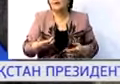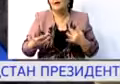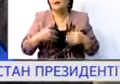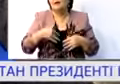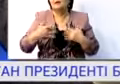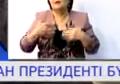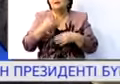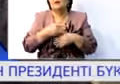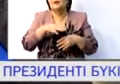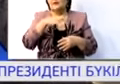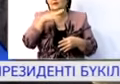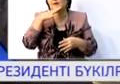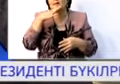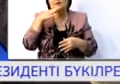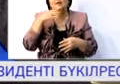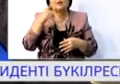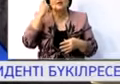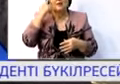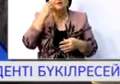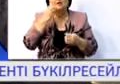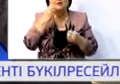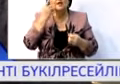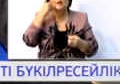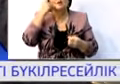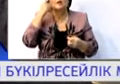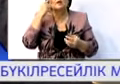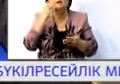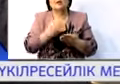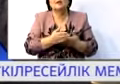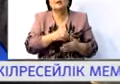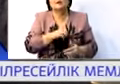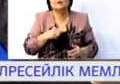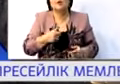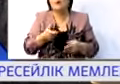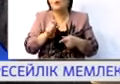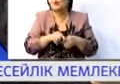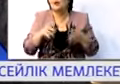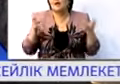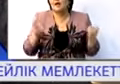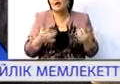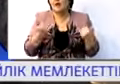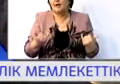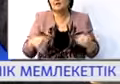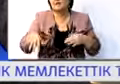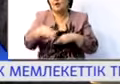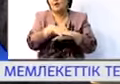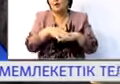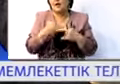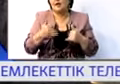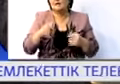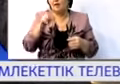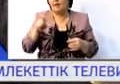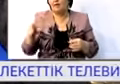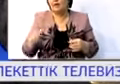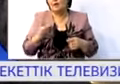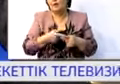біраз нәрсені үйреніп, біраз нәрсені жетіп қалып көзіміз. Өте қажет қазіргі қоғамға, қазіргі халыққа